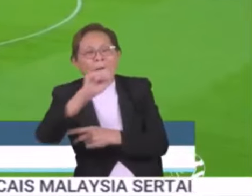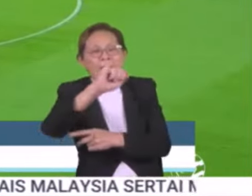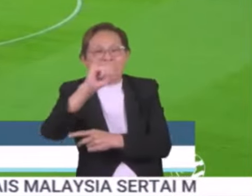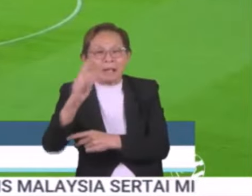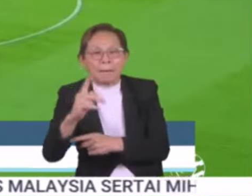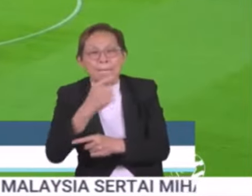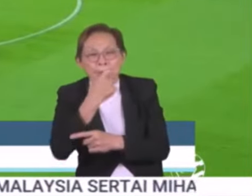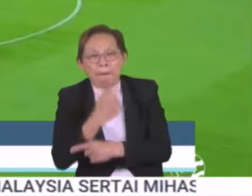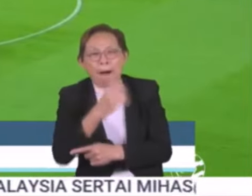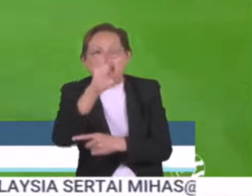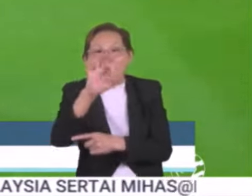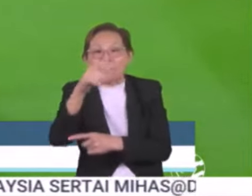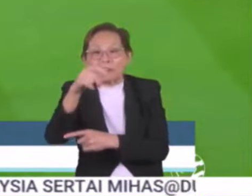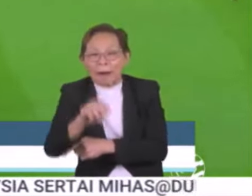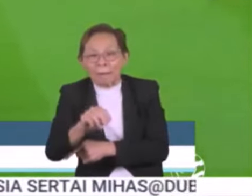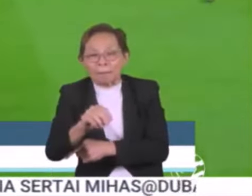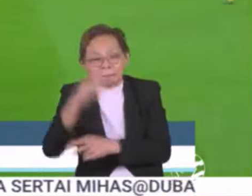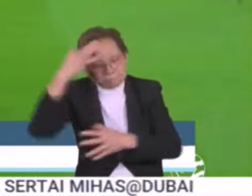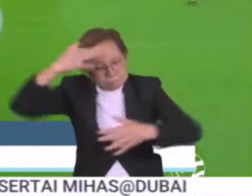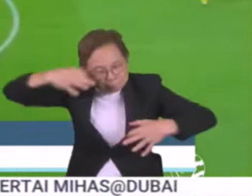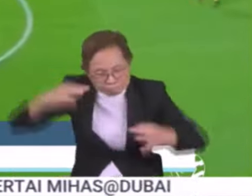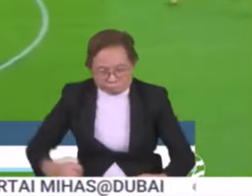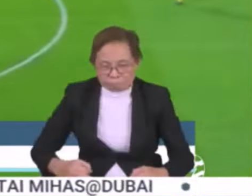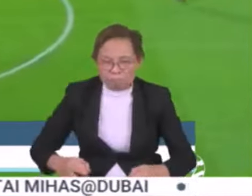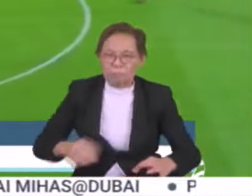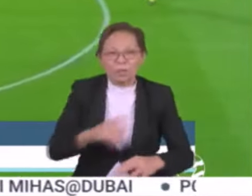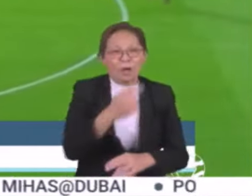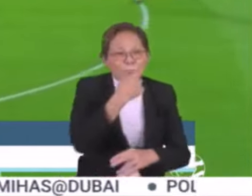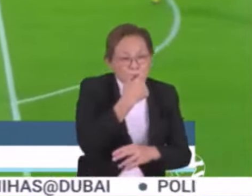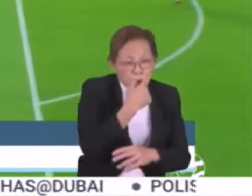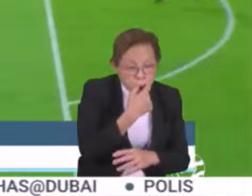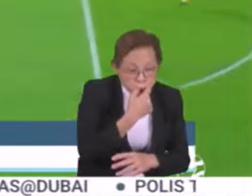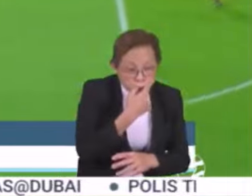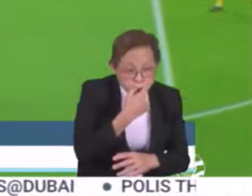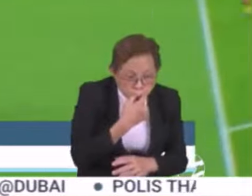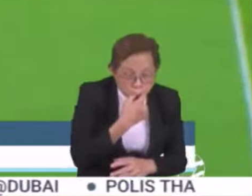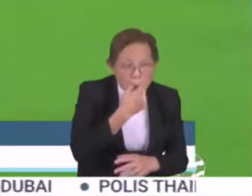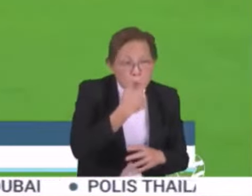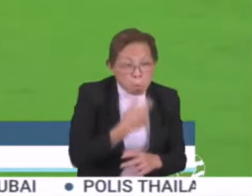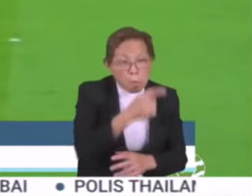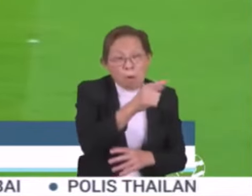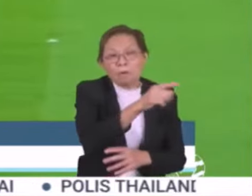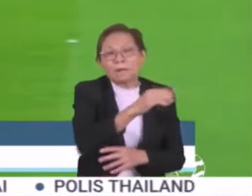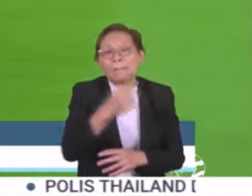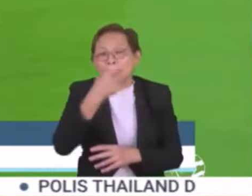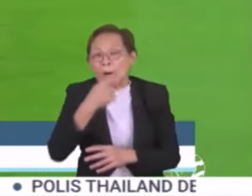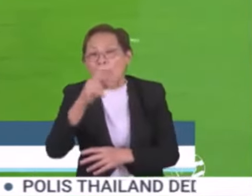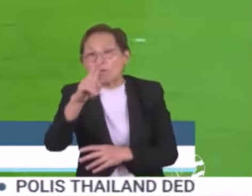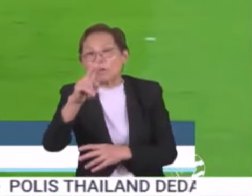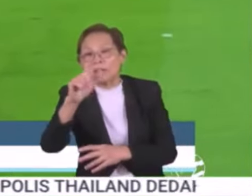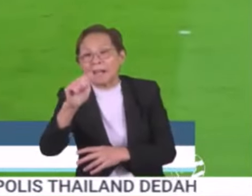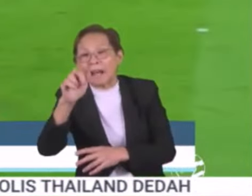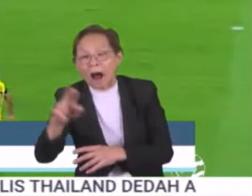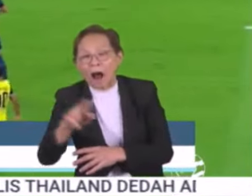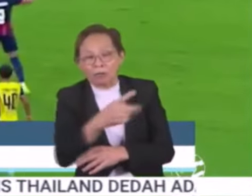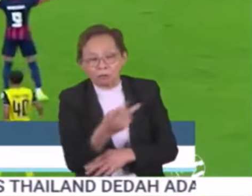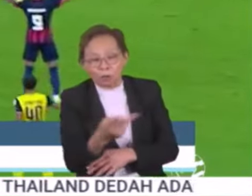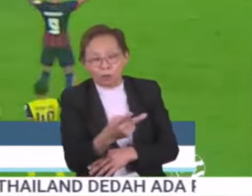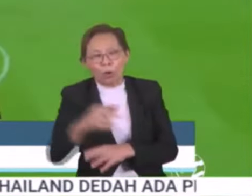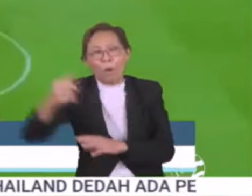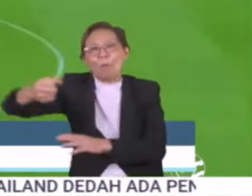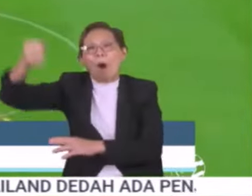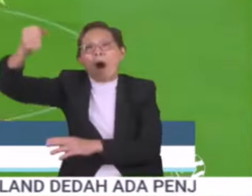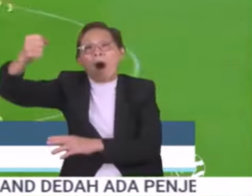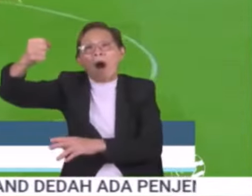jawatankuasa pengadil FAM mengambil keputusan untuk merehatkan pengadil dan pengadil VAR terbabit sebanyak dua perlawanan